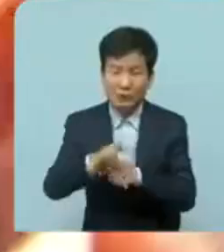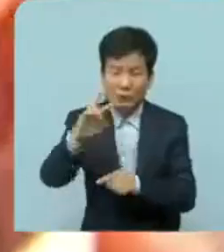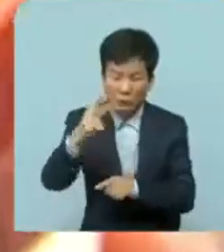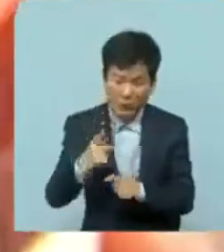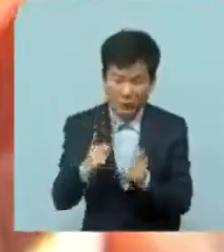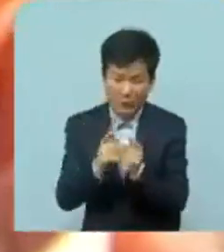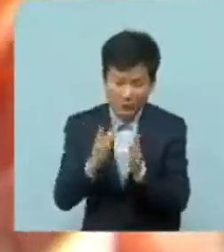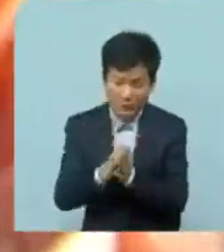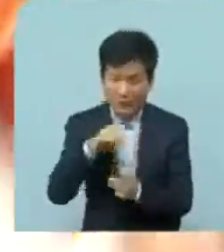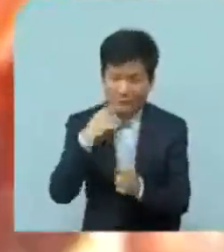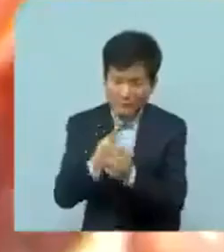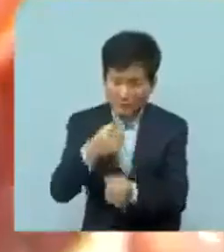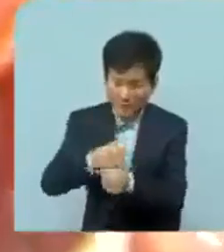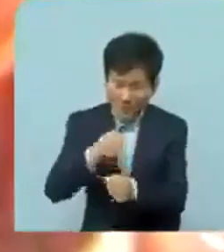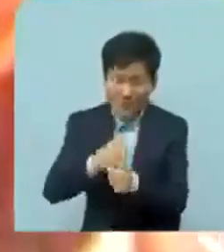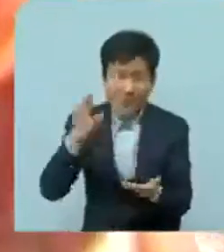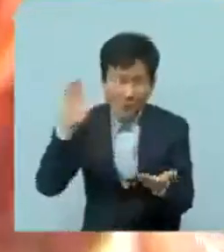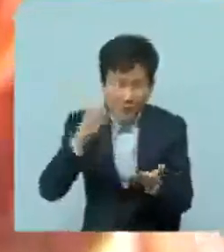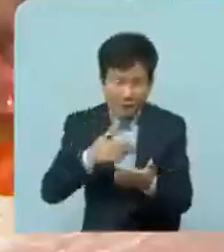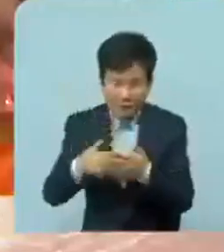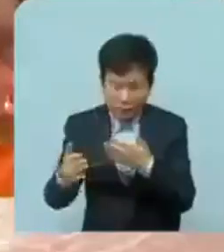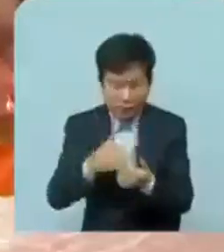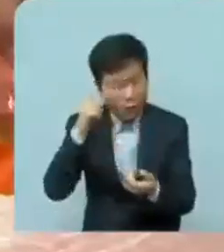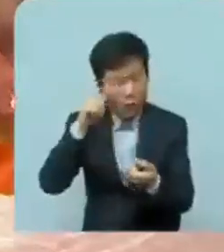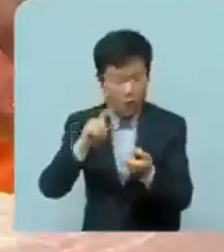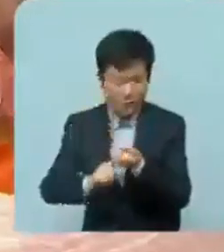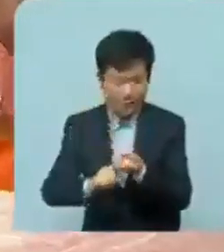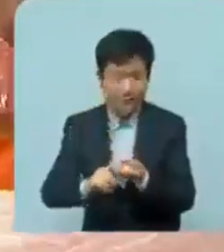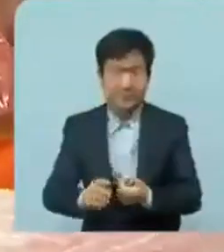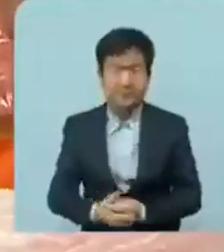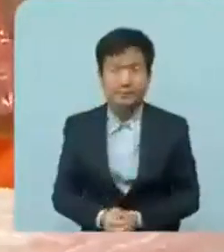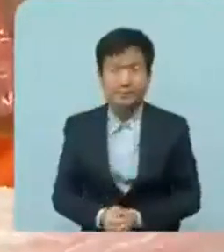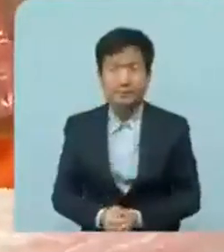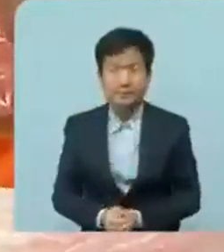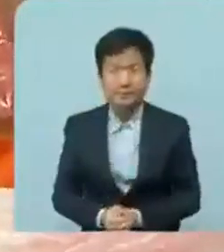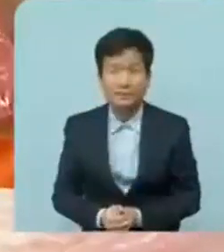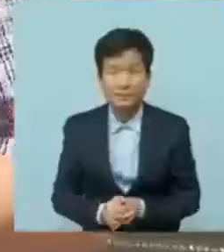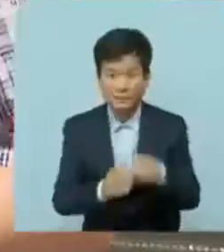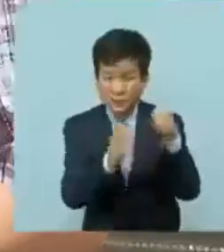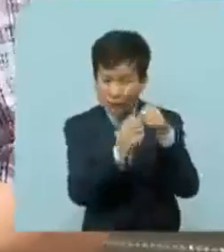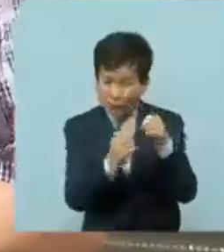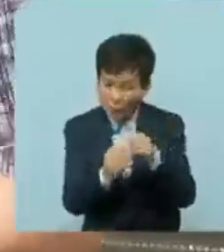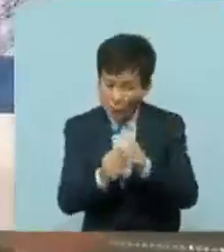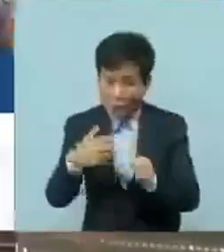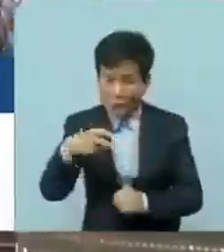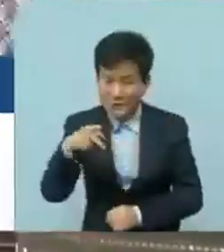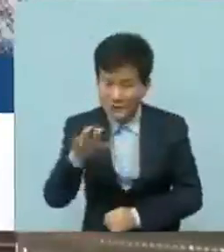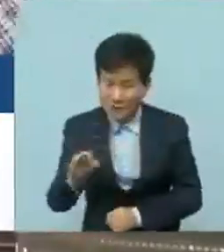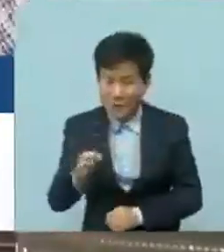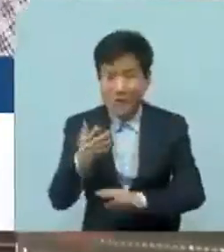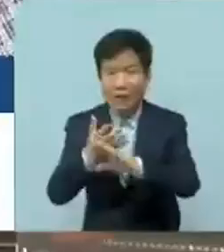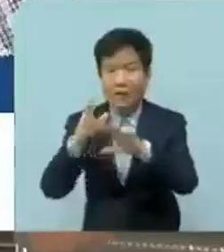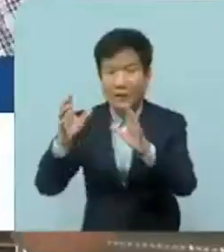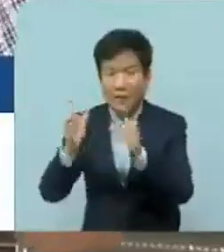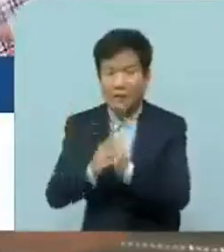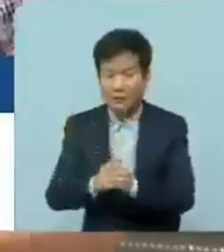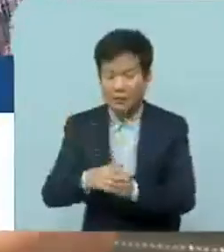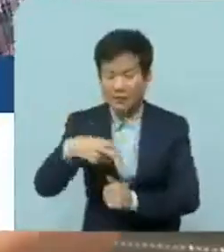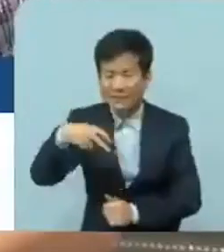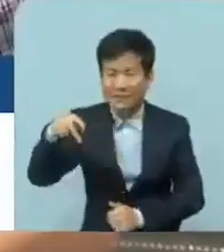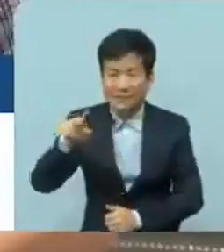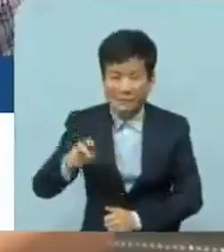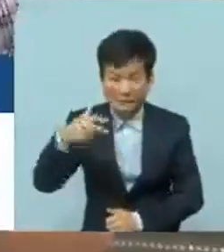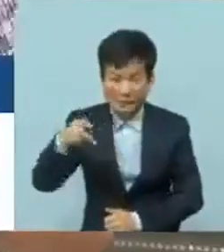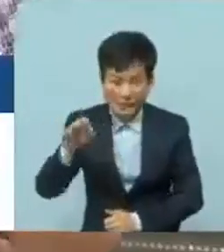직접 장을 담 그러 온 체험 생들은 큰 관심을 드러냈습니다 전통장류 특히 지금 외국에서 쌈장 같은거